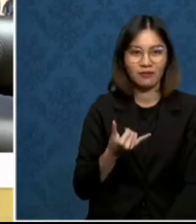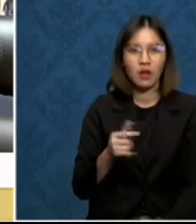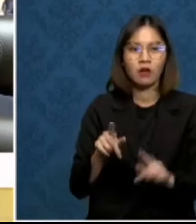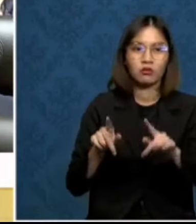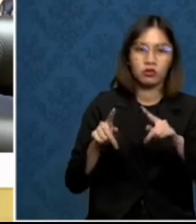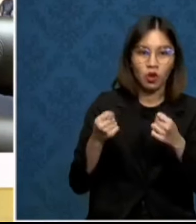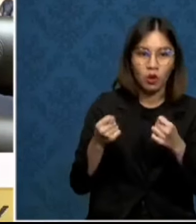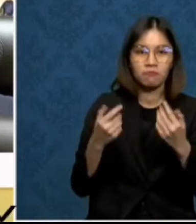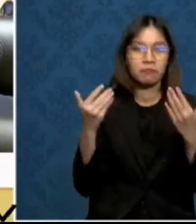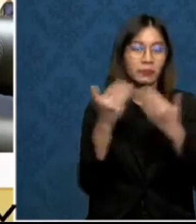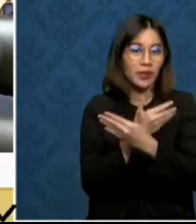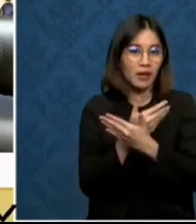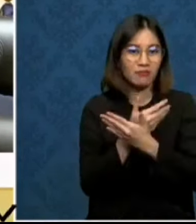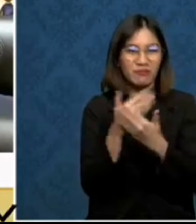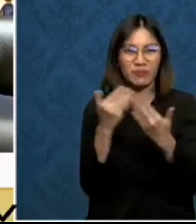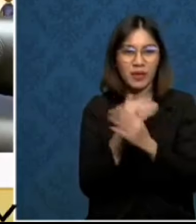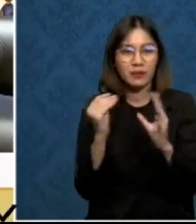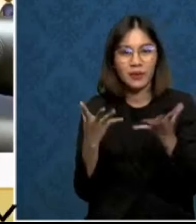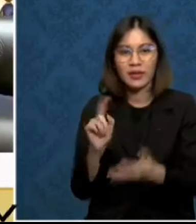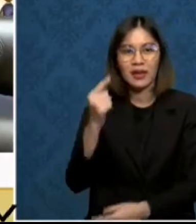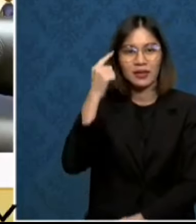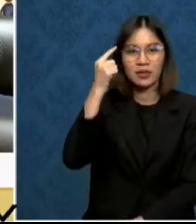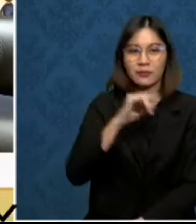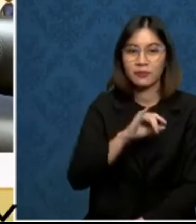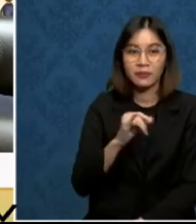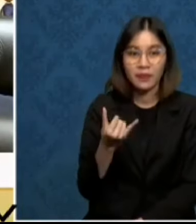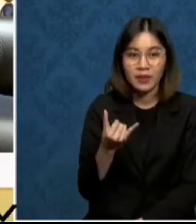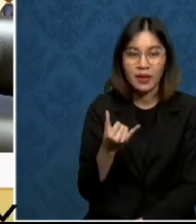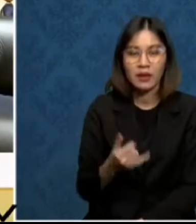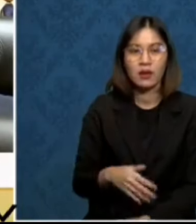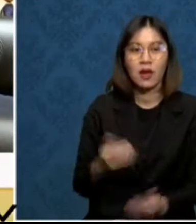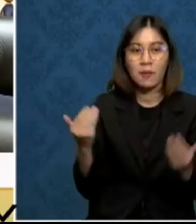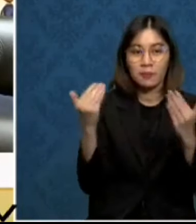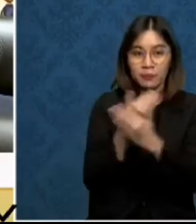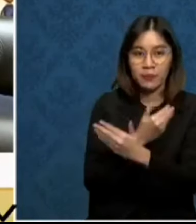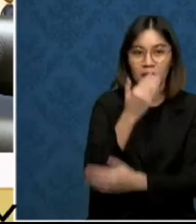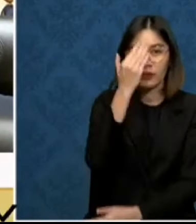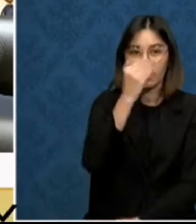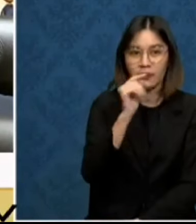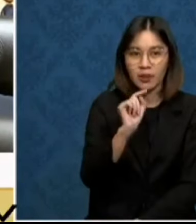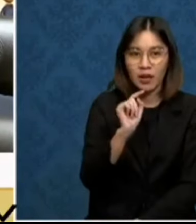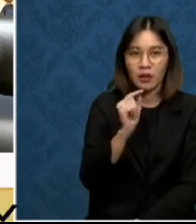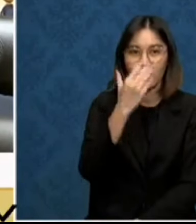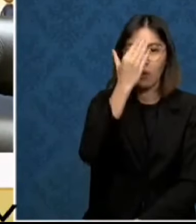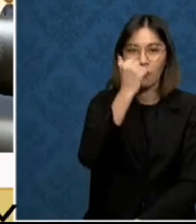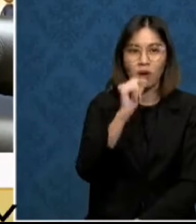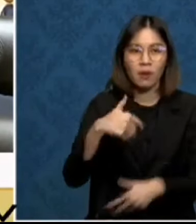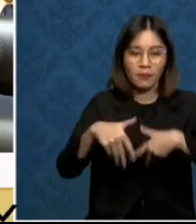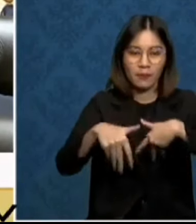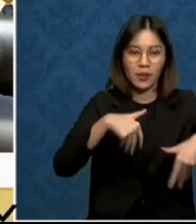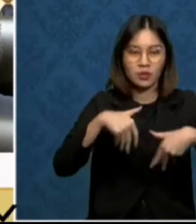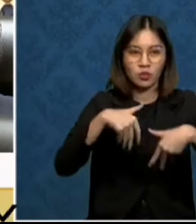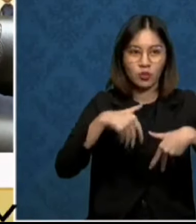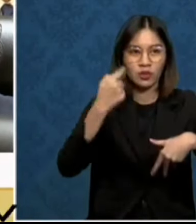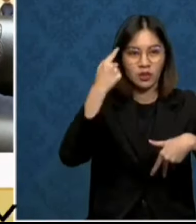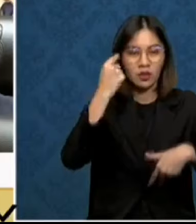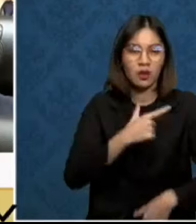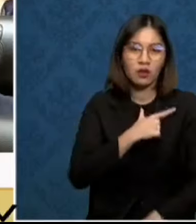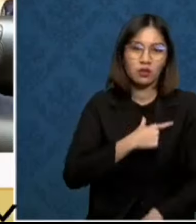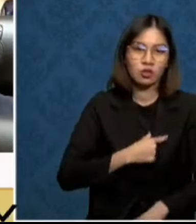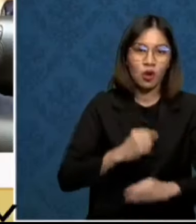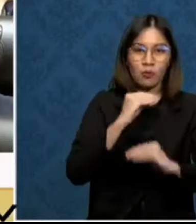มันอาจจะเปลี่ยนไปหรือไม่ที่อาจจะเปลี่ยนไปไม่ใช่เพราะประชาชนหันมาพิศวาทโครง